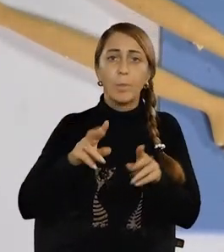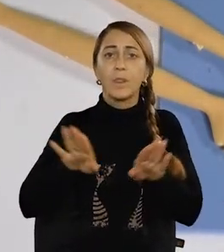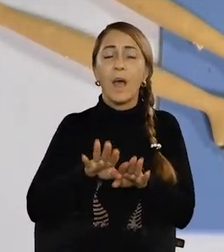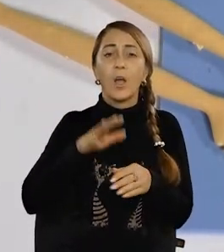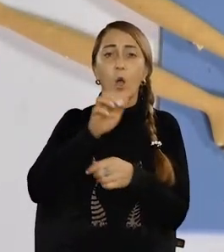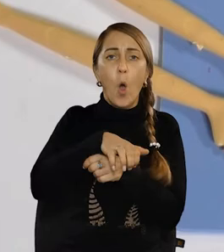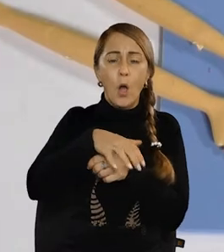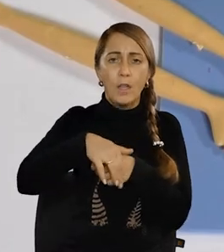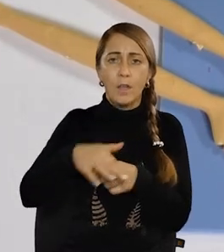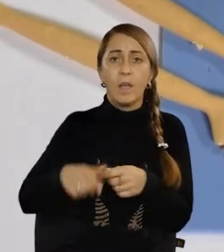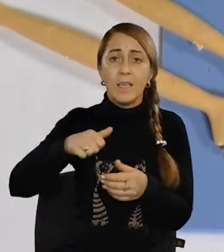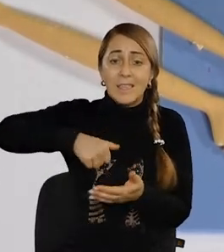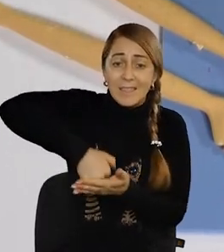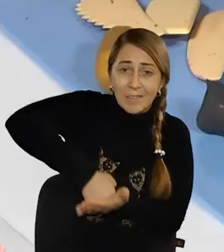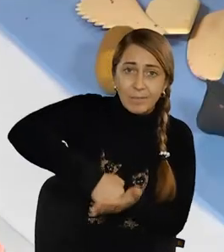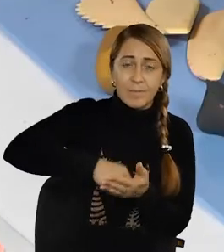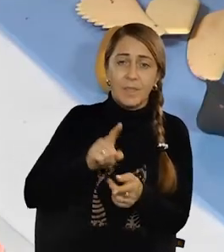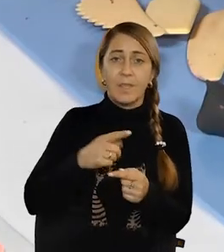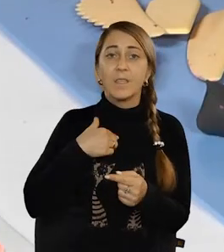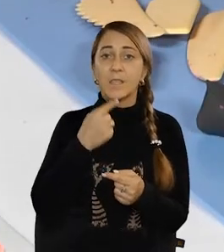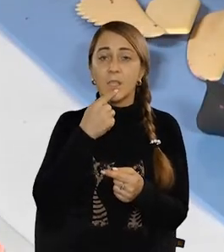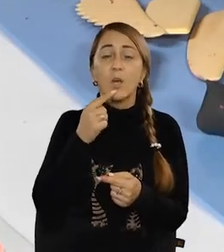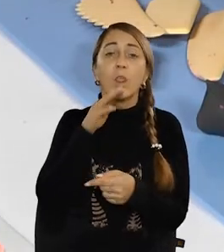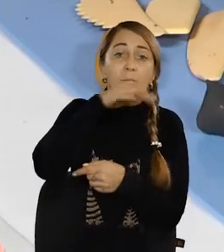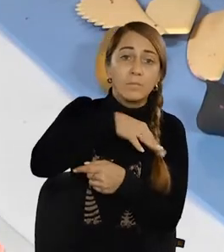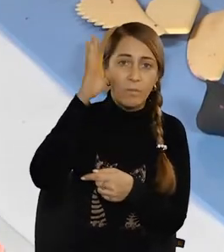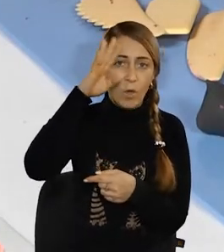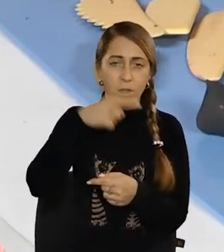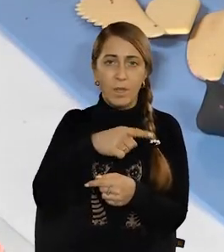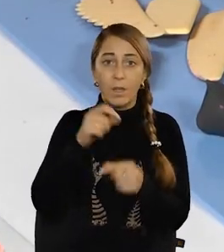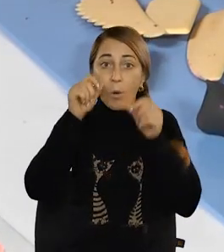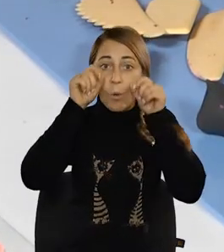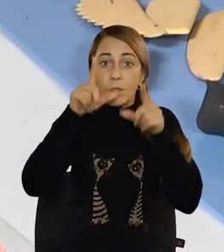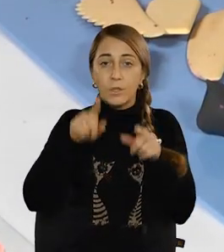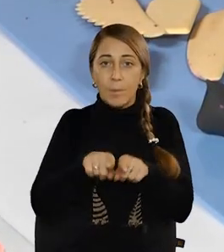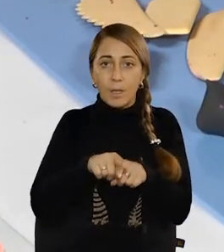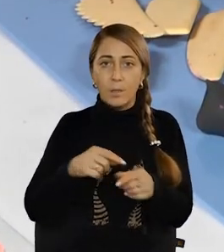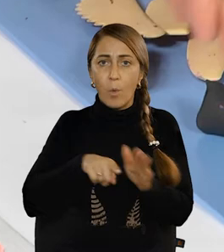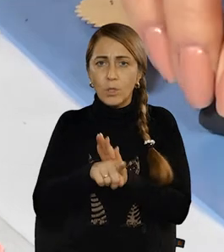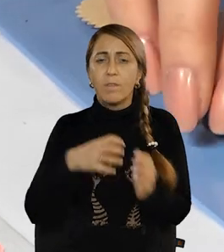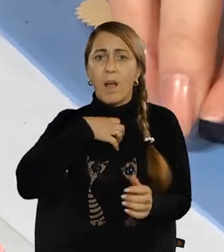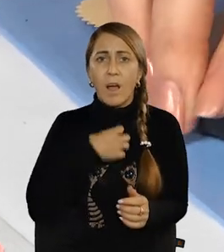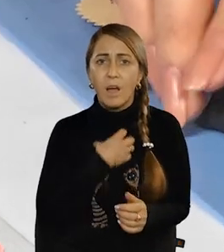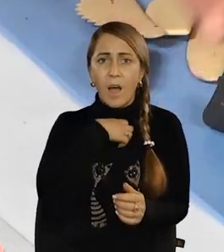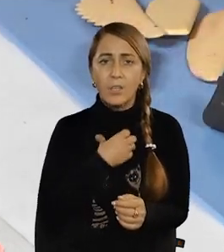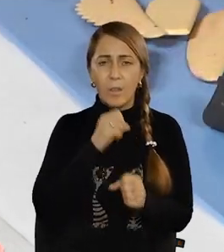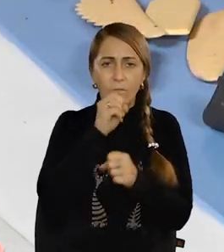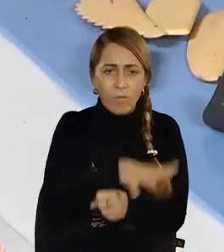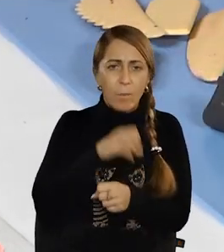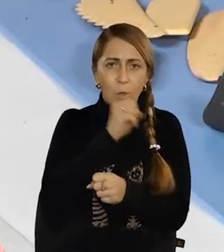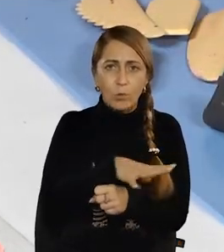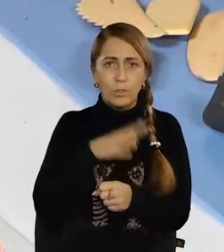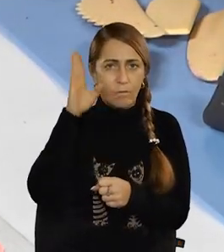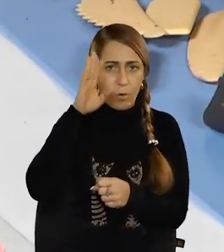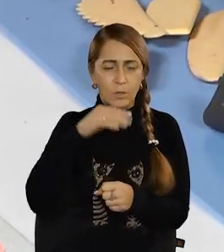коліно тиснуло на грудну клітку. Із рота потекла вода. Орео розплющив очі і почав сильно кашляти, випльовуючи